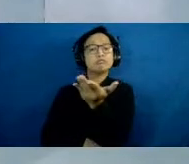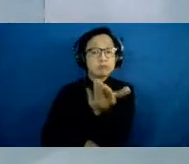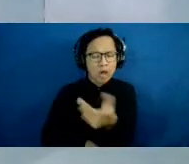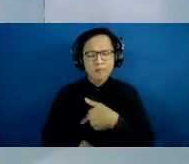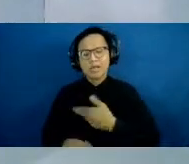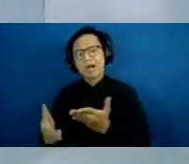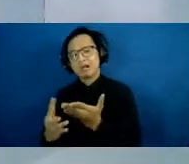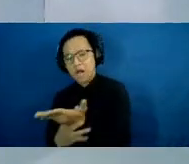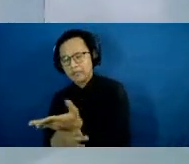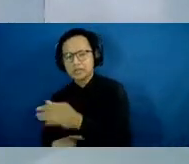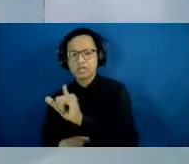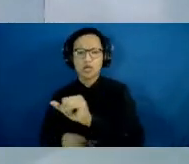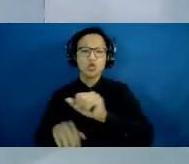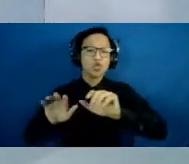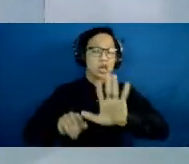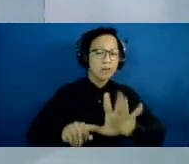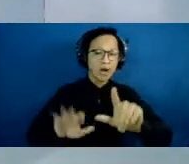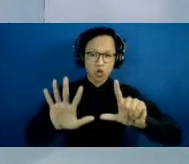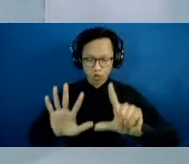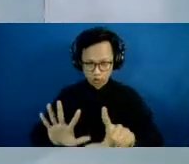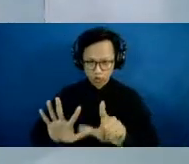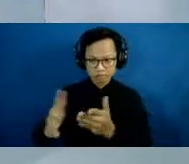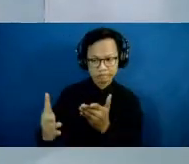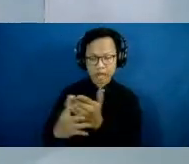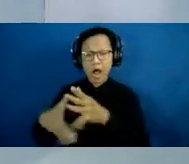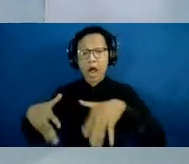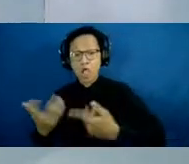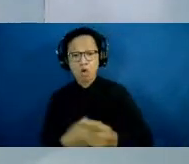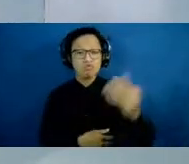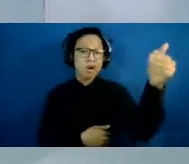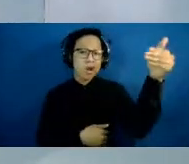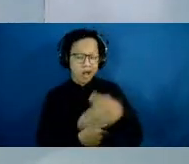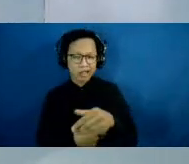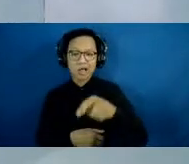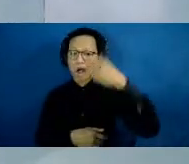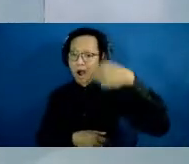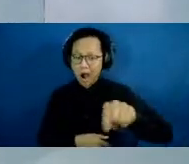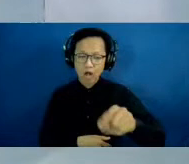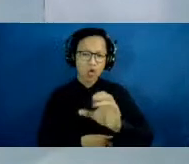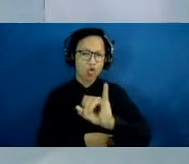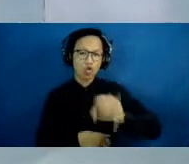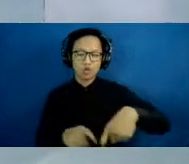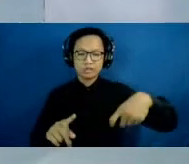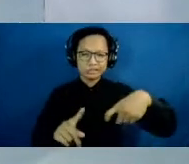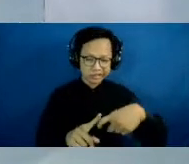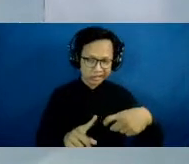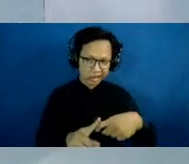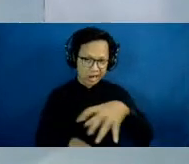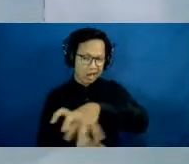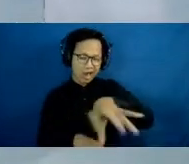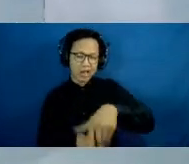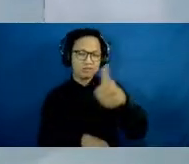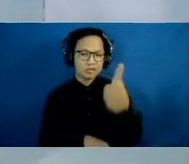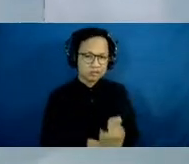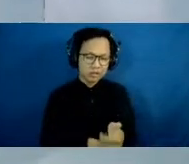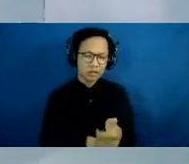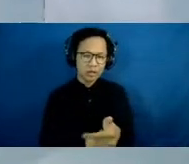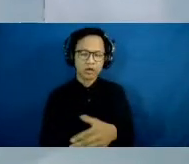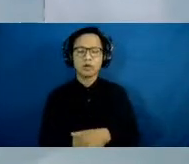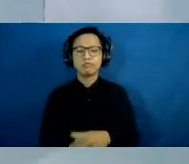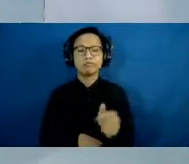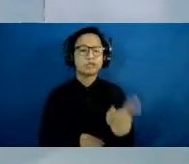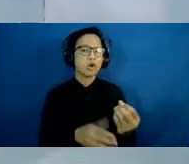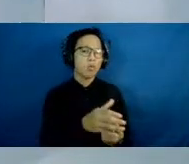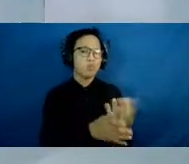157 yang ada dimiliki oleh OJK atau datang ke kantor OJK setempat. Kemudian juga dari sisi perhitungan suku bunga dan sebagainya itu